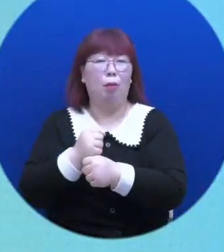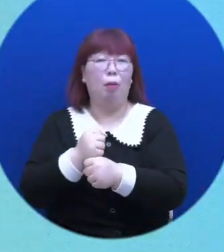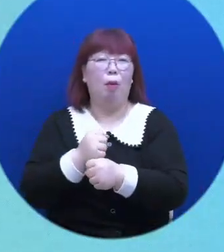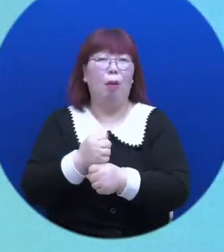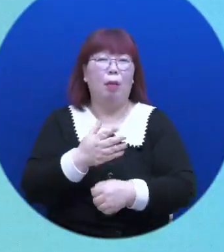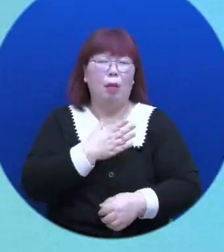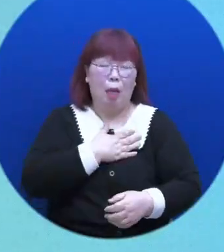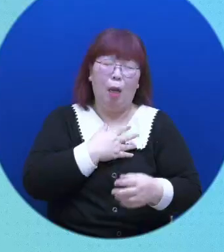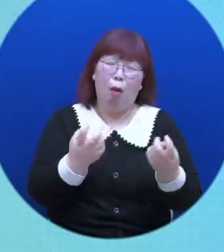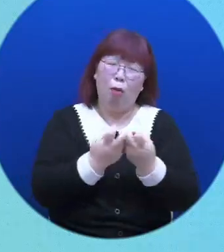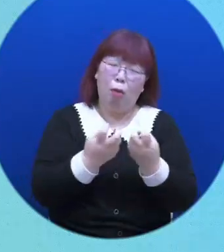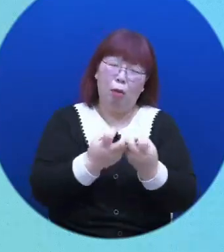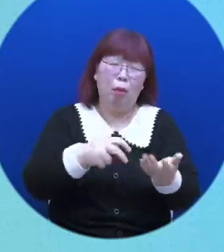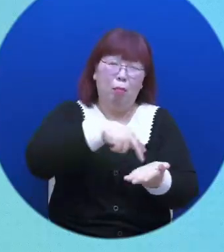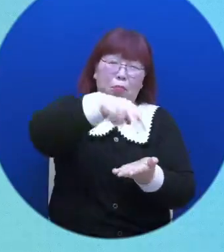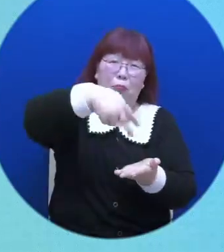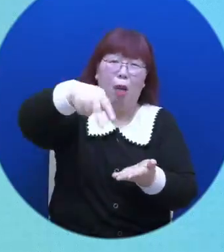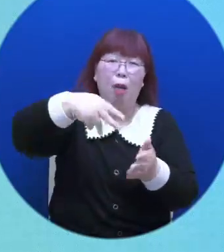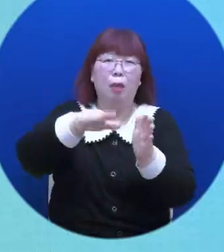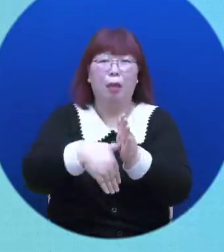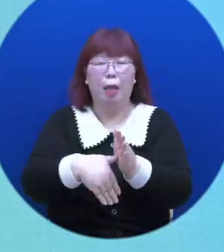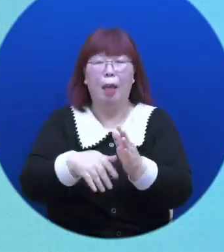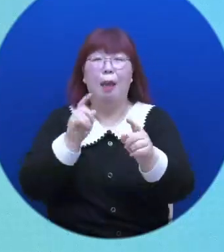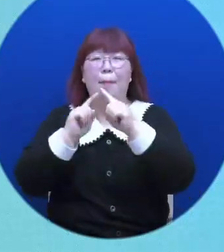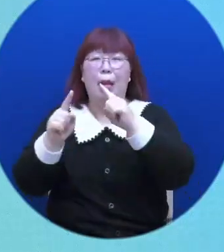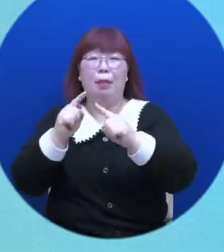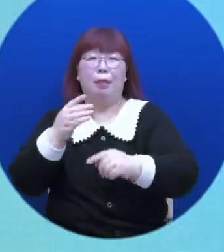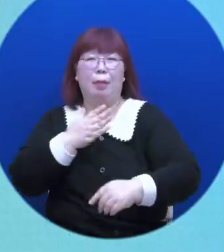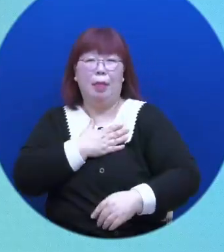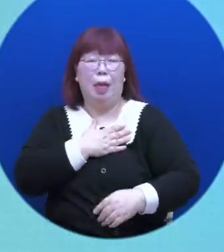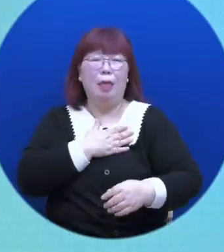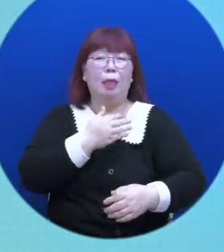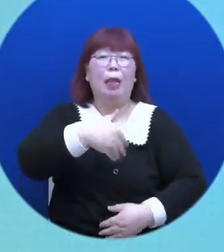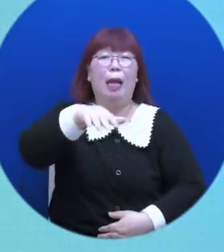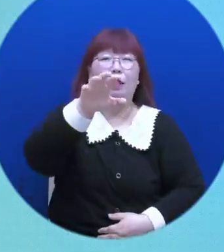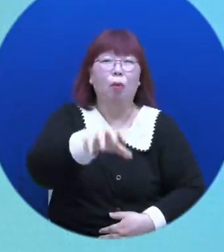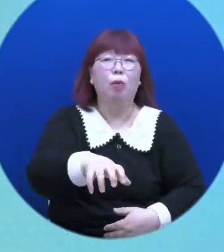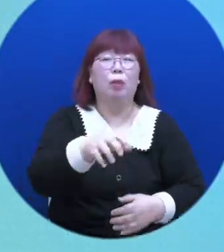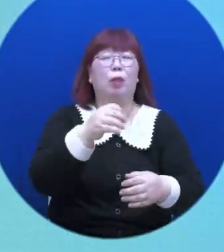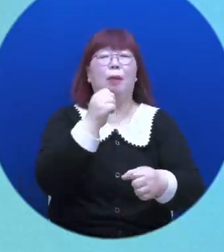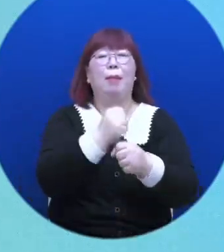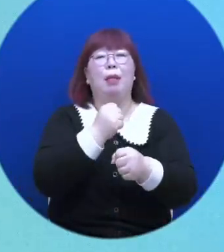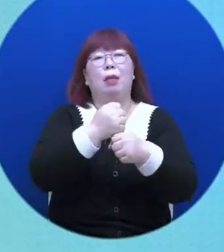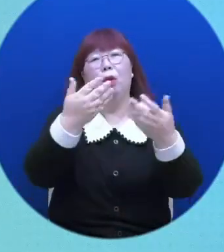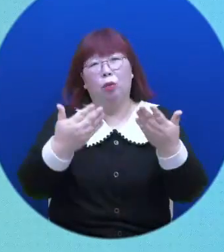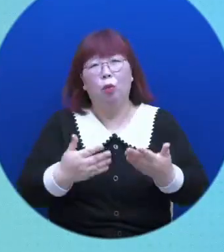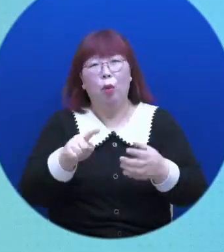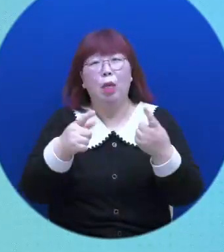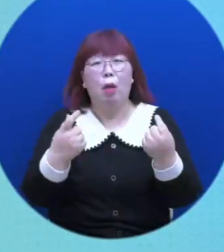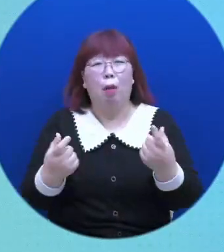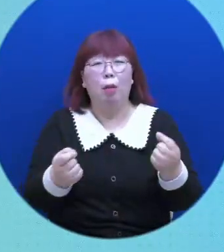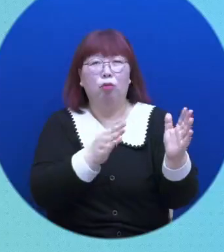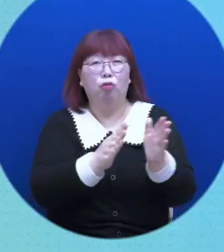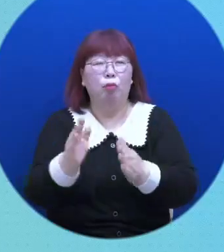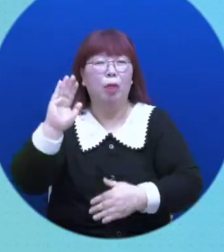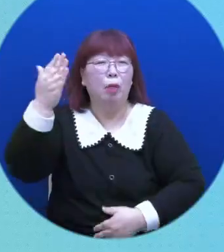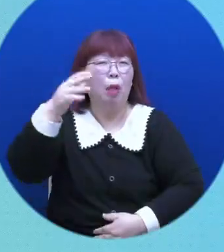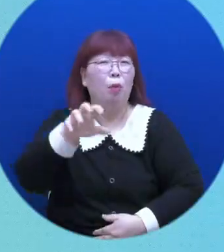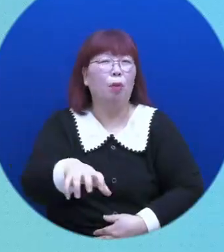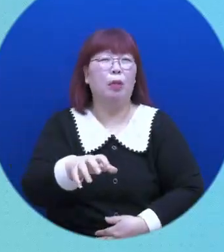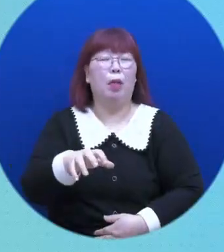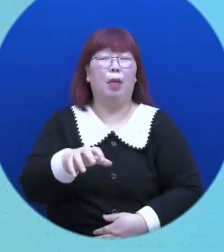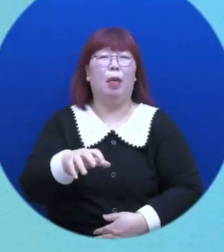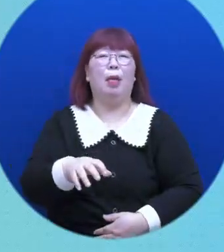할지 방황할지 모를 때 말씀이 갈 길을 가르쳐주고 가는 길을 만들어요. 바로 이런 준비가 되어 있는 곳에